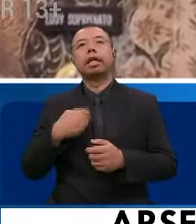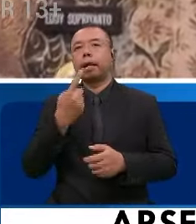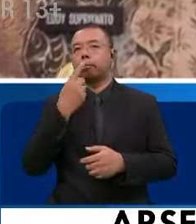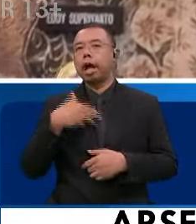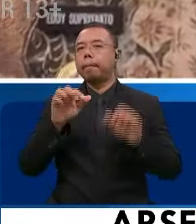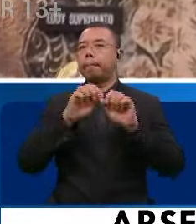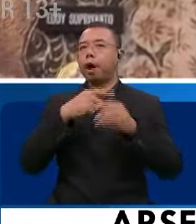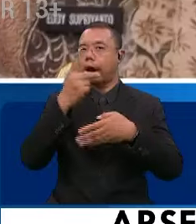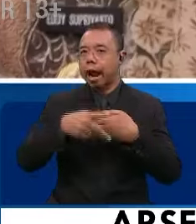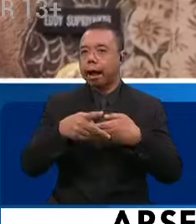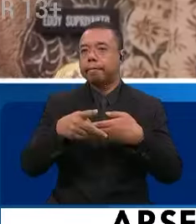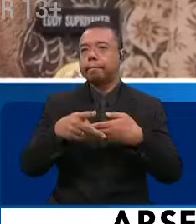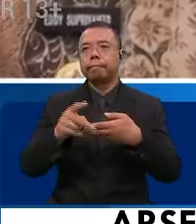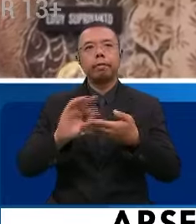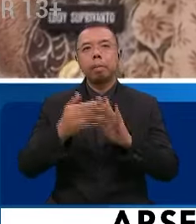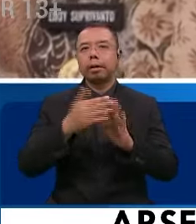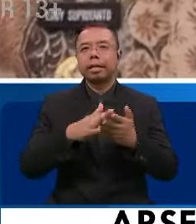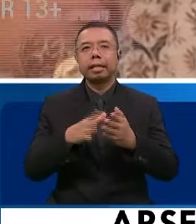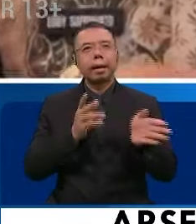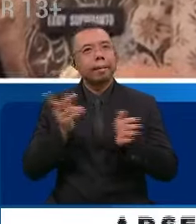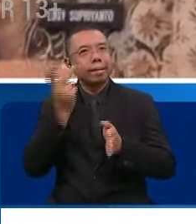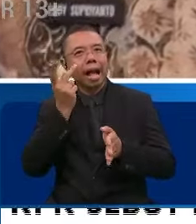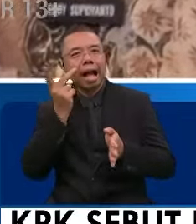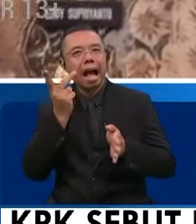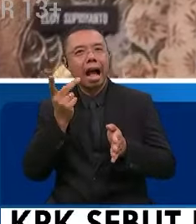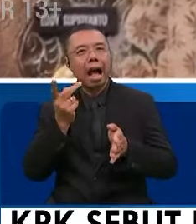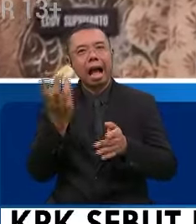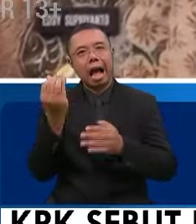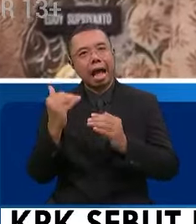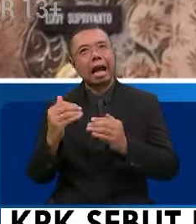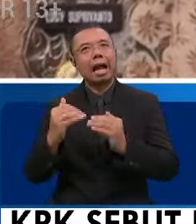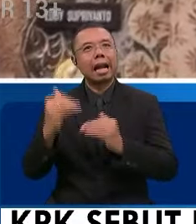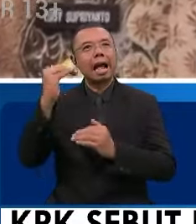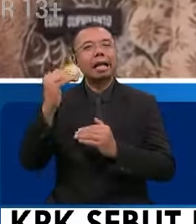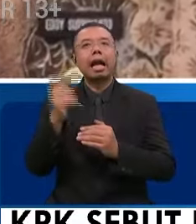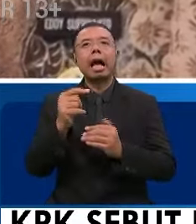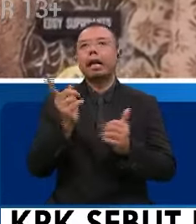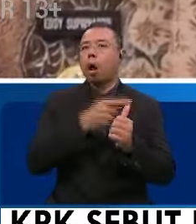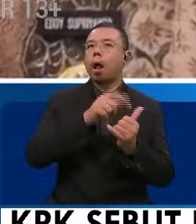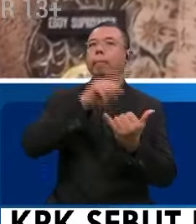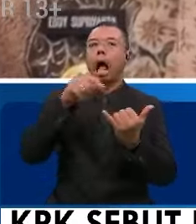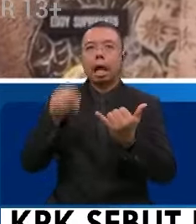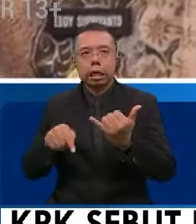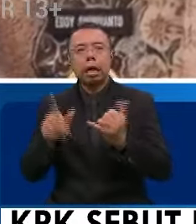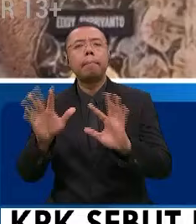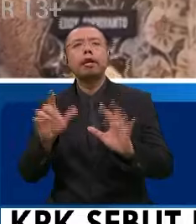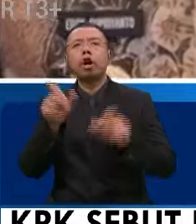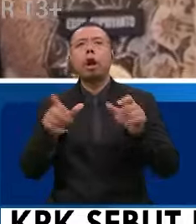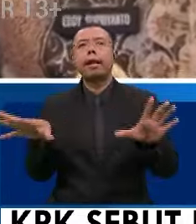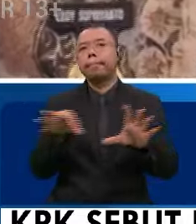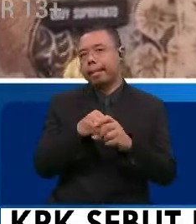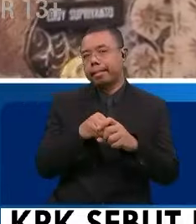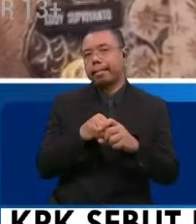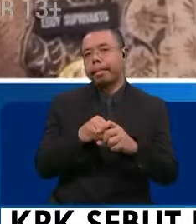ekosistem pengendalian inflasi terintegrasi dari hulu sampai ke hilir yang melibatkan berbagai stakeholder dan membentuk sebuah ekosistem